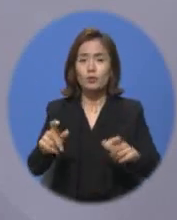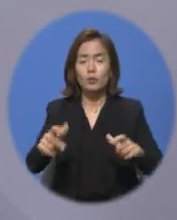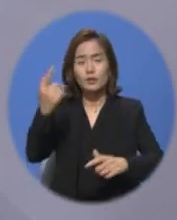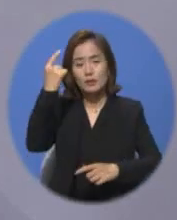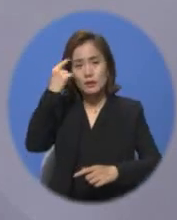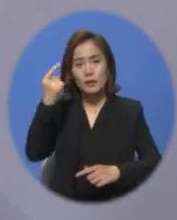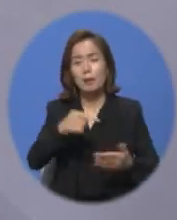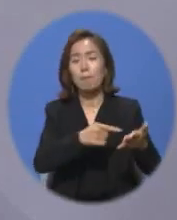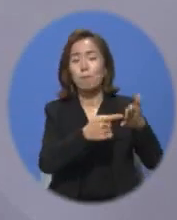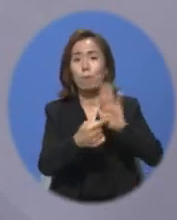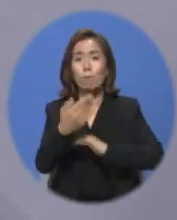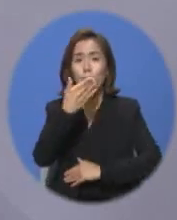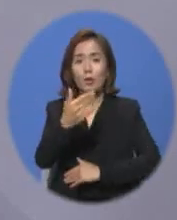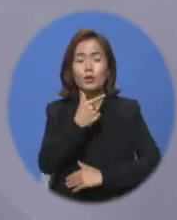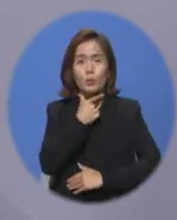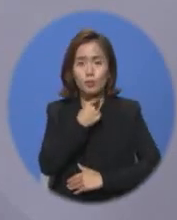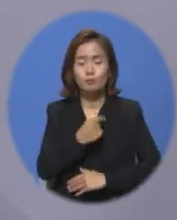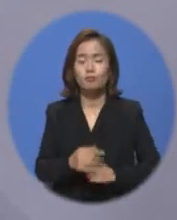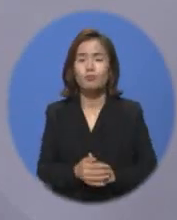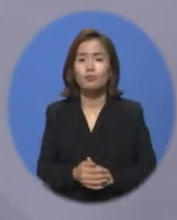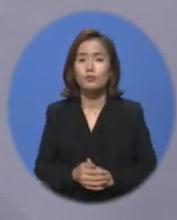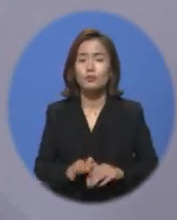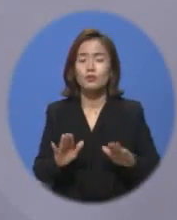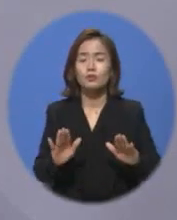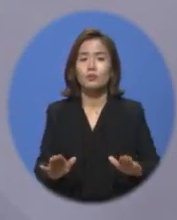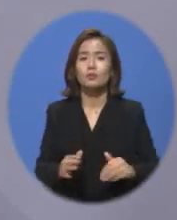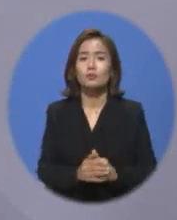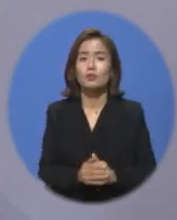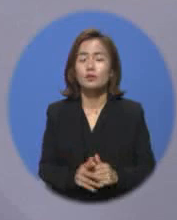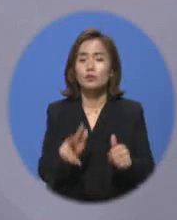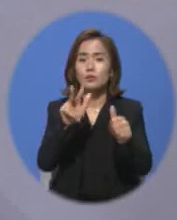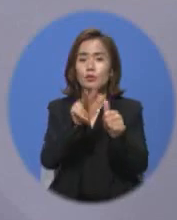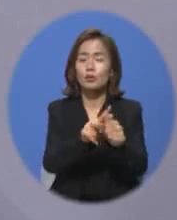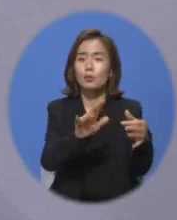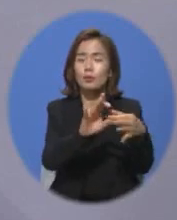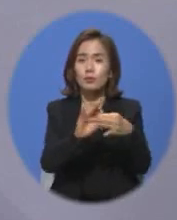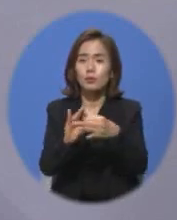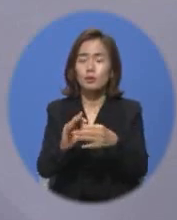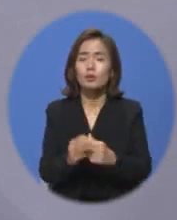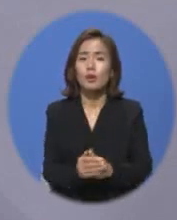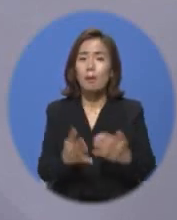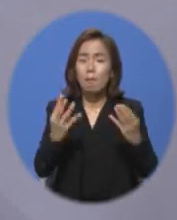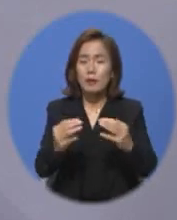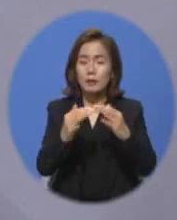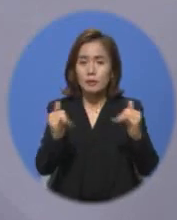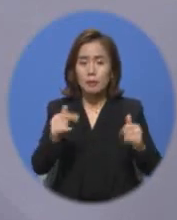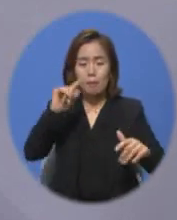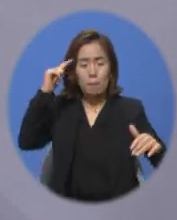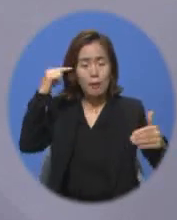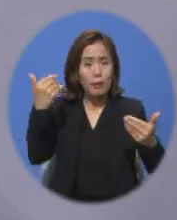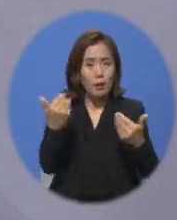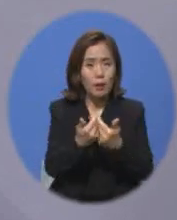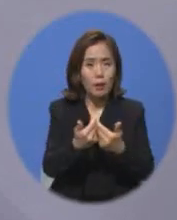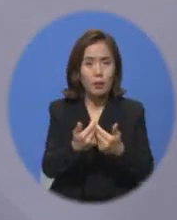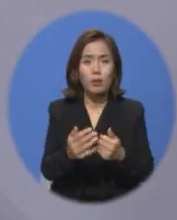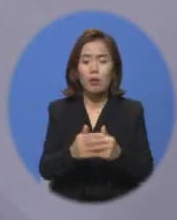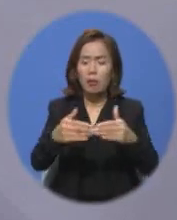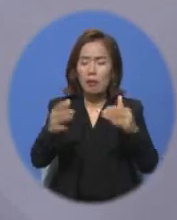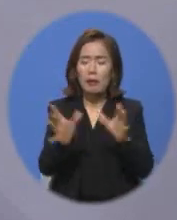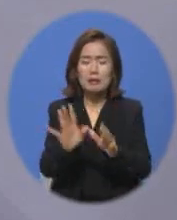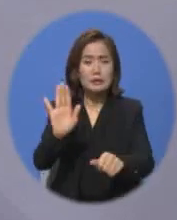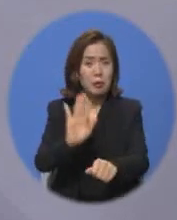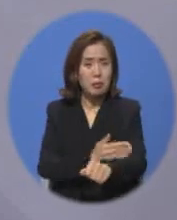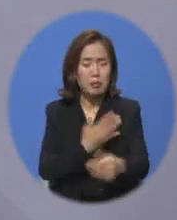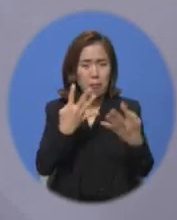행사를통해우리 광주의정신이더욱빛나기를바랍니다. 이번에제가출마하는것을반대 하고당이잘못됐다